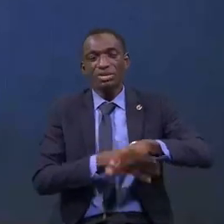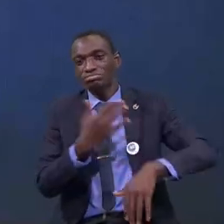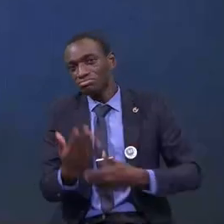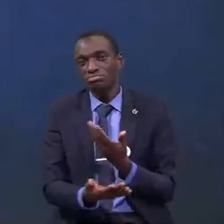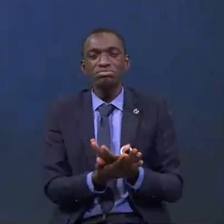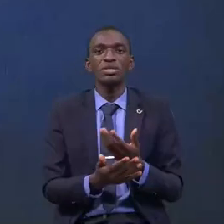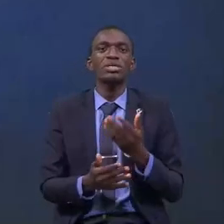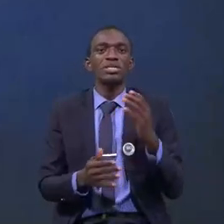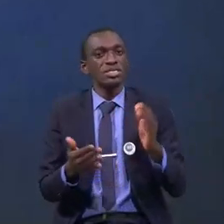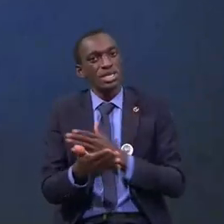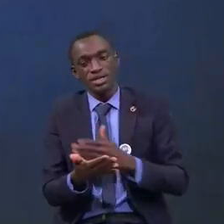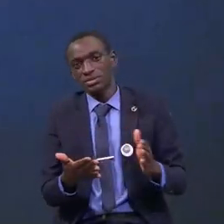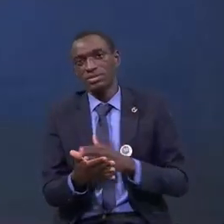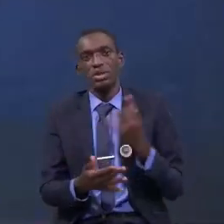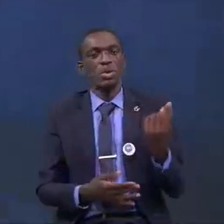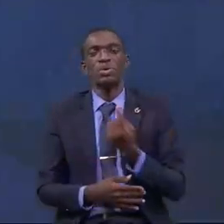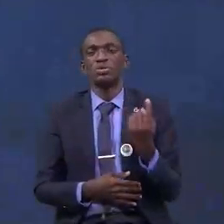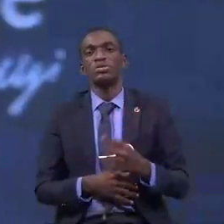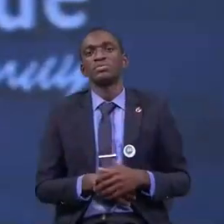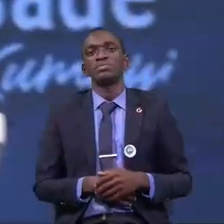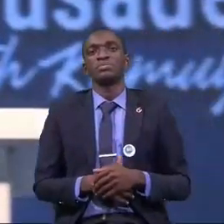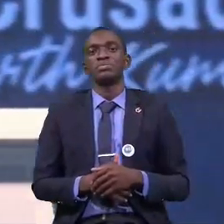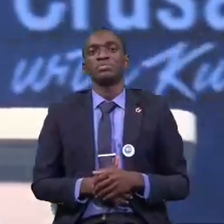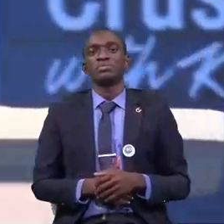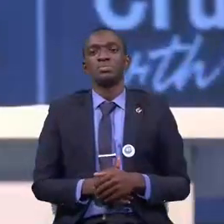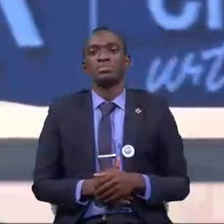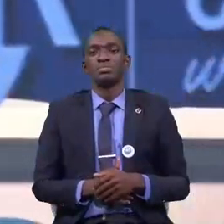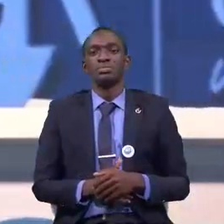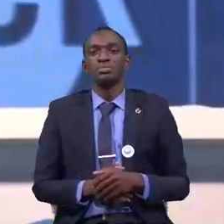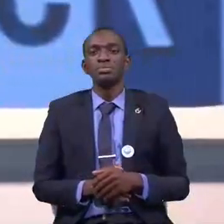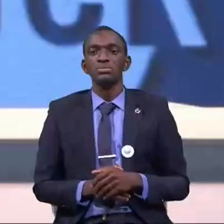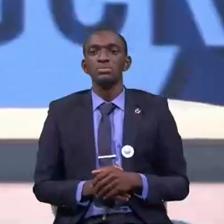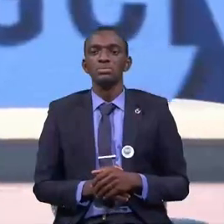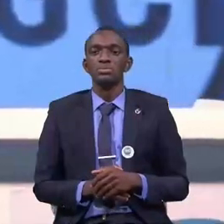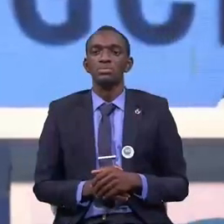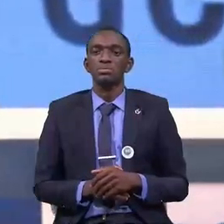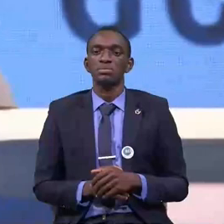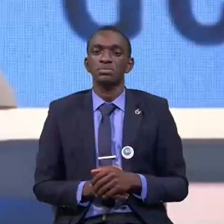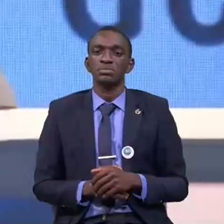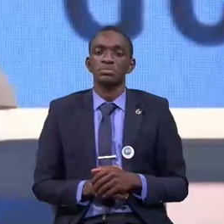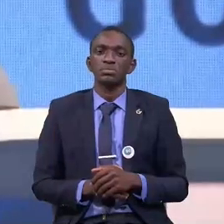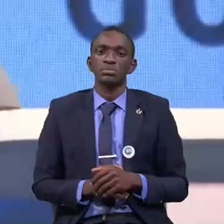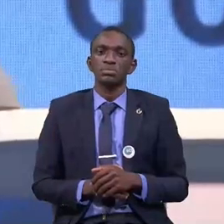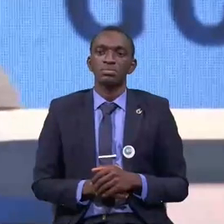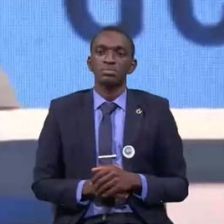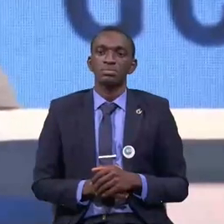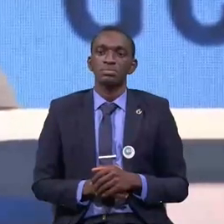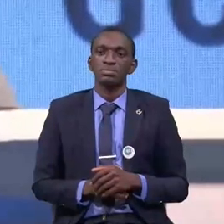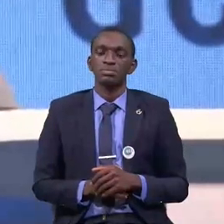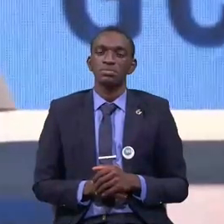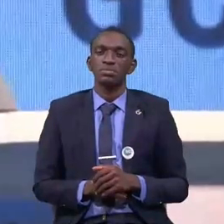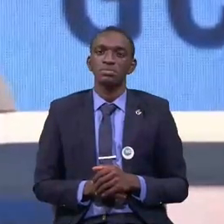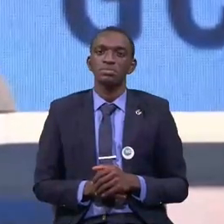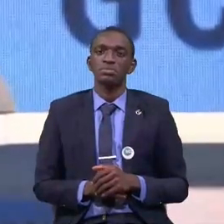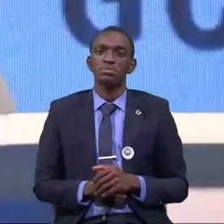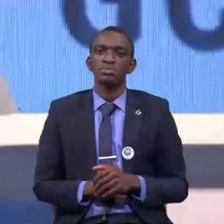Obéis, obéis, obéis seulement. Lorsque sa parole te parvient, il n'y a qu'une seule chose à faire, obéis, obéis. J'ai commencé à chanter, à apprendre. Je chantais le